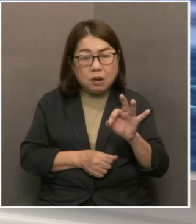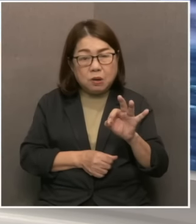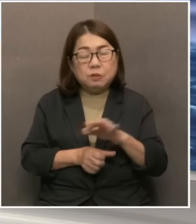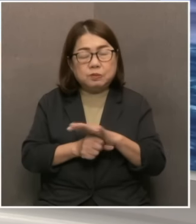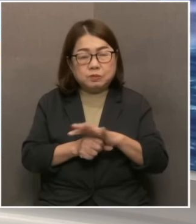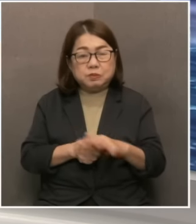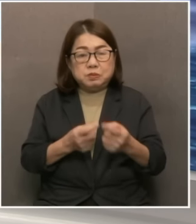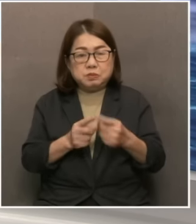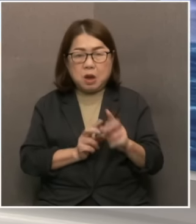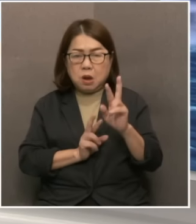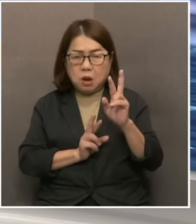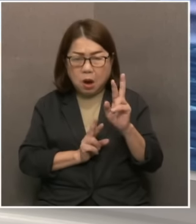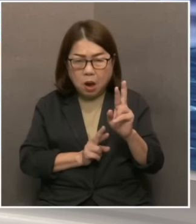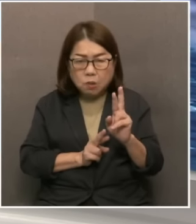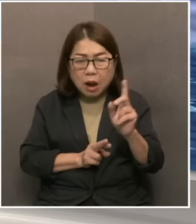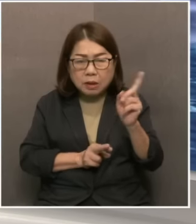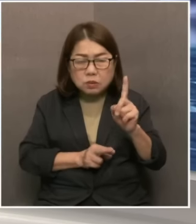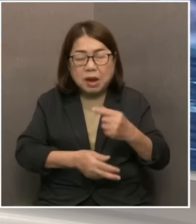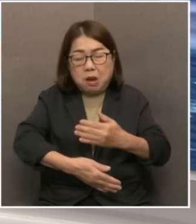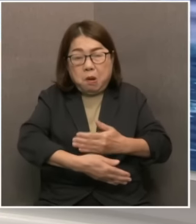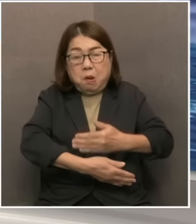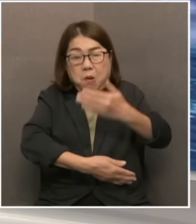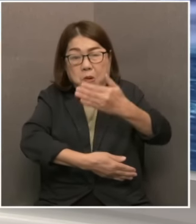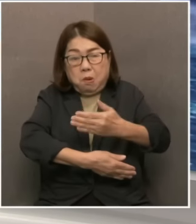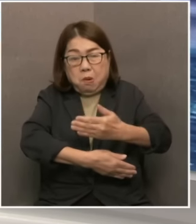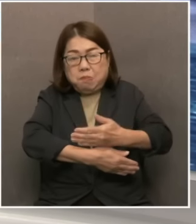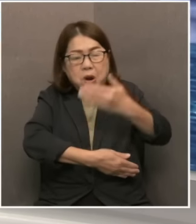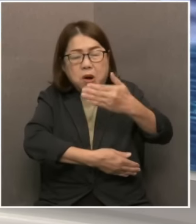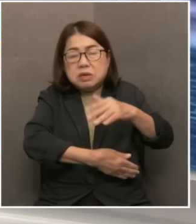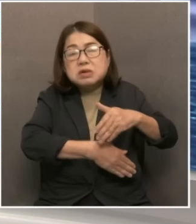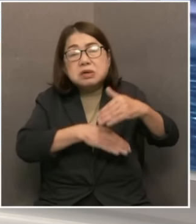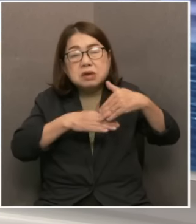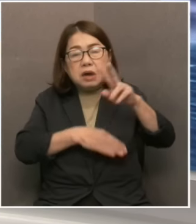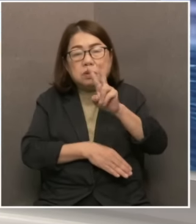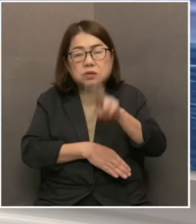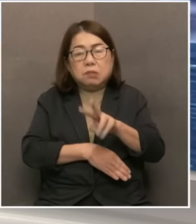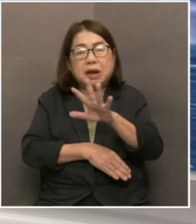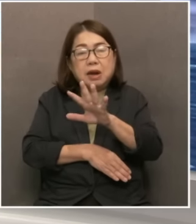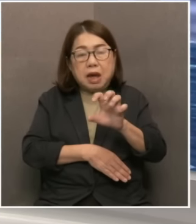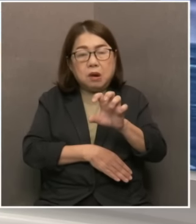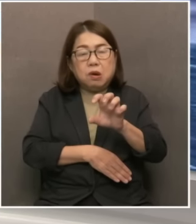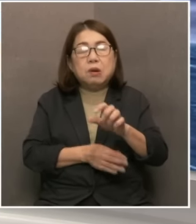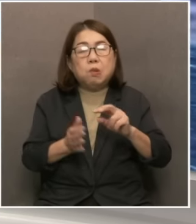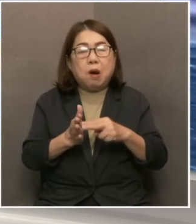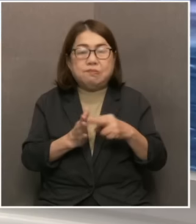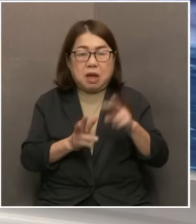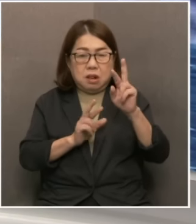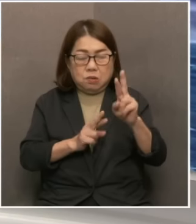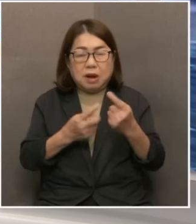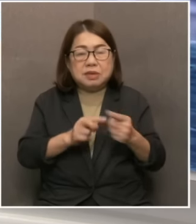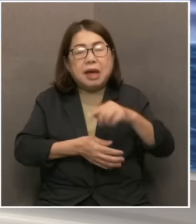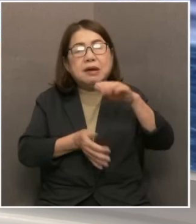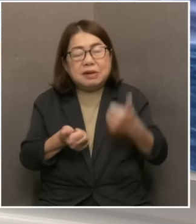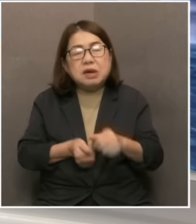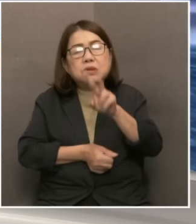ที่จะเรียกว่าเสี่ยงนะคะก็เมื่อเขื่อนระบายน้ำเกิน 2,500ลูกบาทเมตต่อวินาทีซึ่งขณะนี้ก็ถือว่ายังต่ำกว่านะ